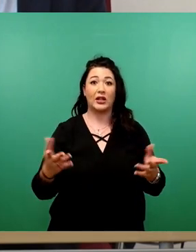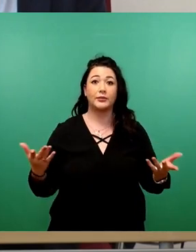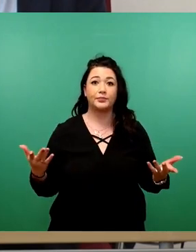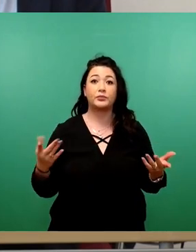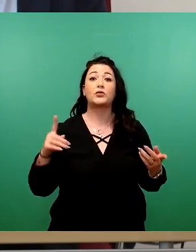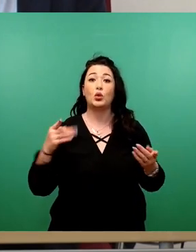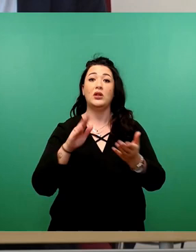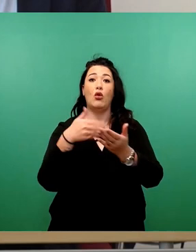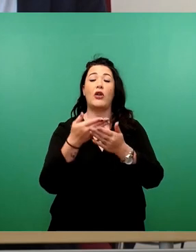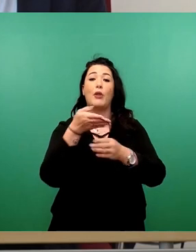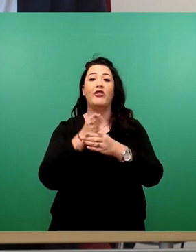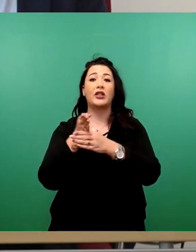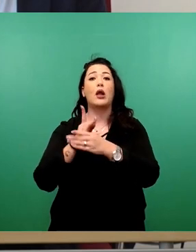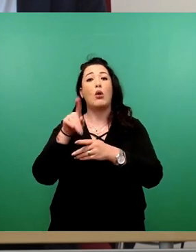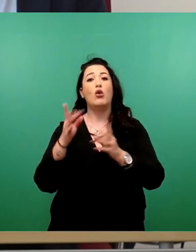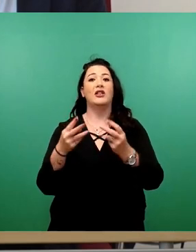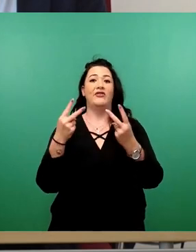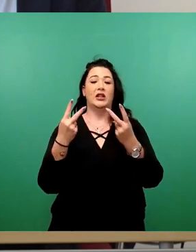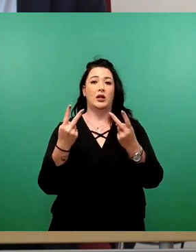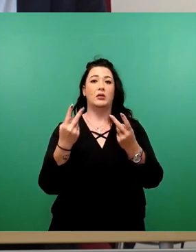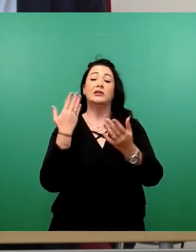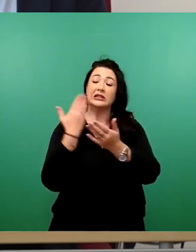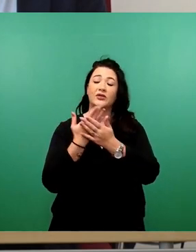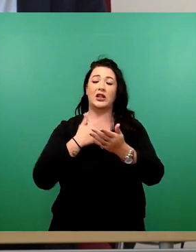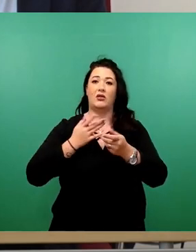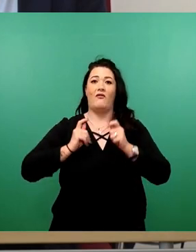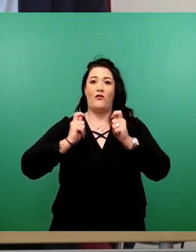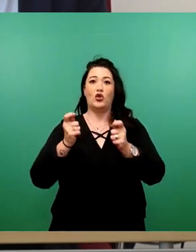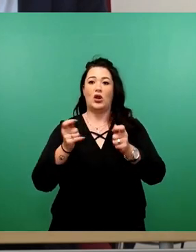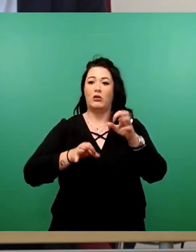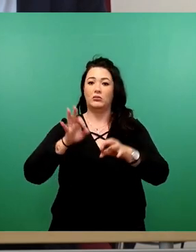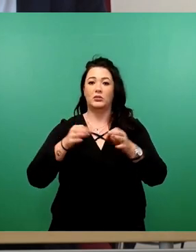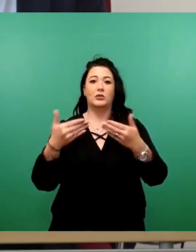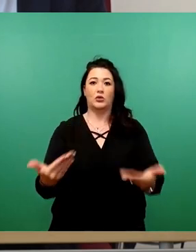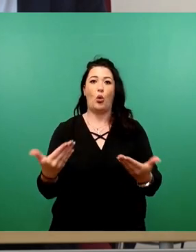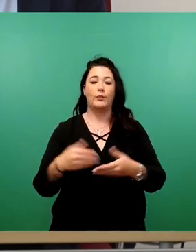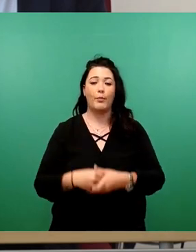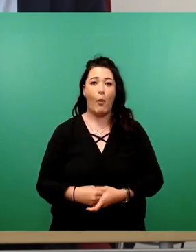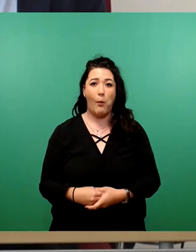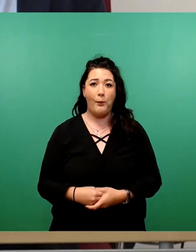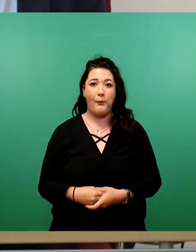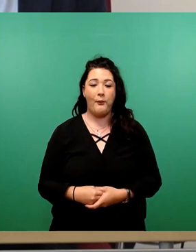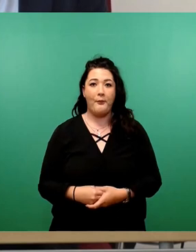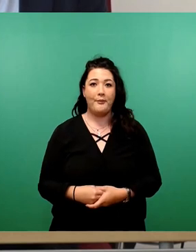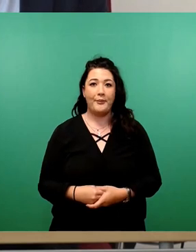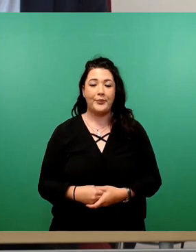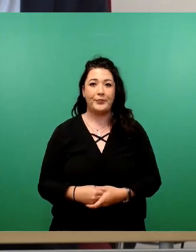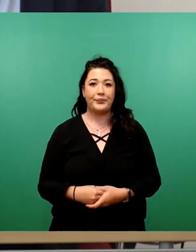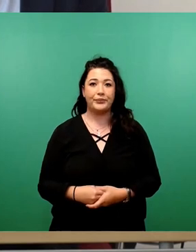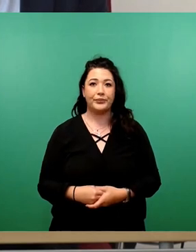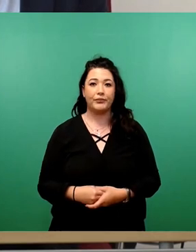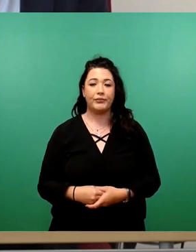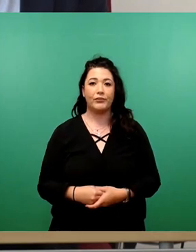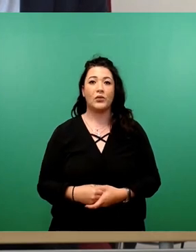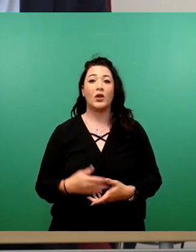zu tun. So habe ich meinen Vorschlag begründet, als ich ihn eingebracht habe. Ich habe dem Wunsch Rechnung